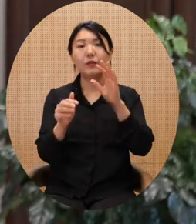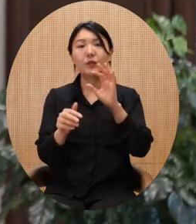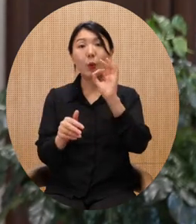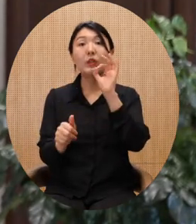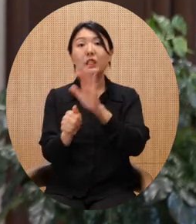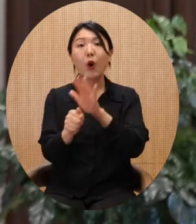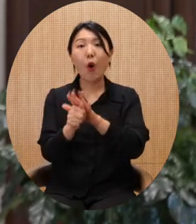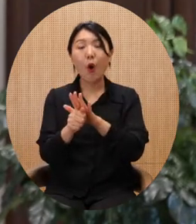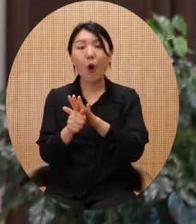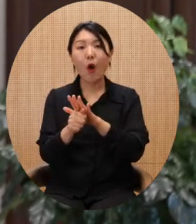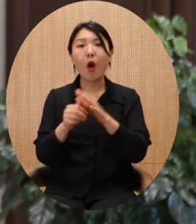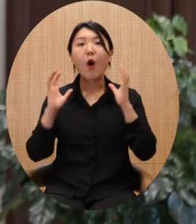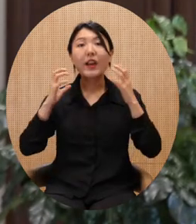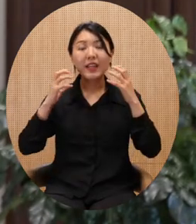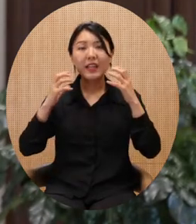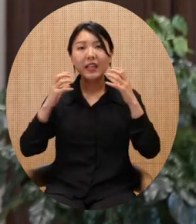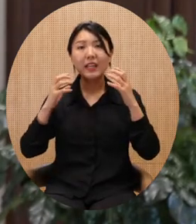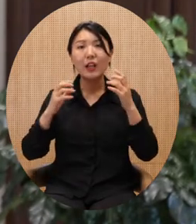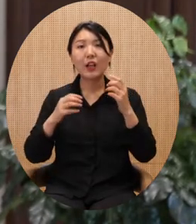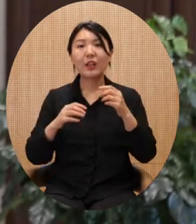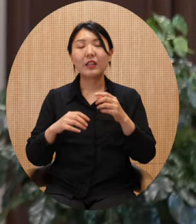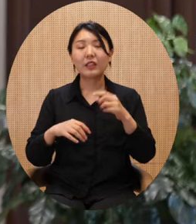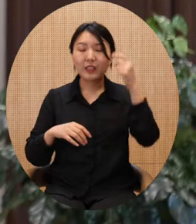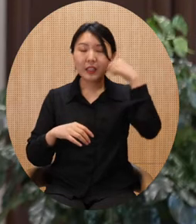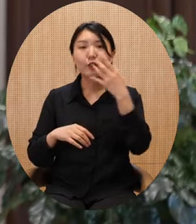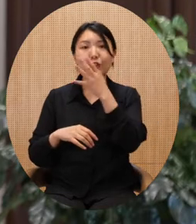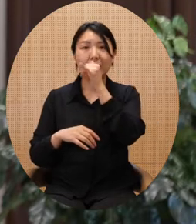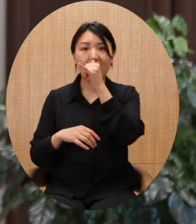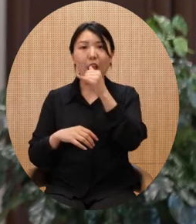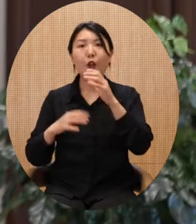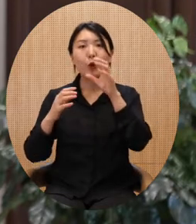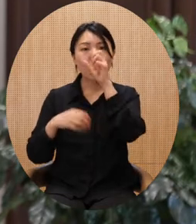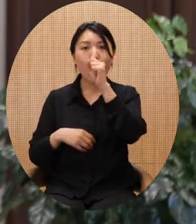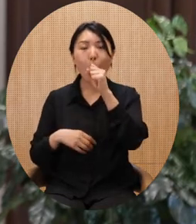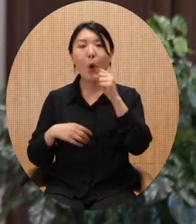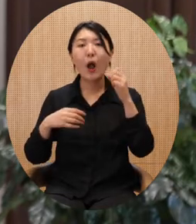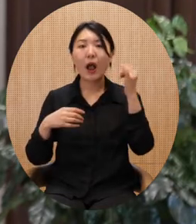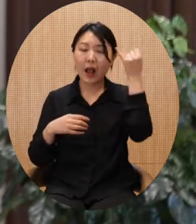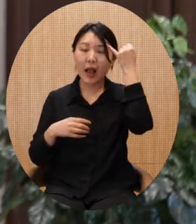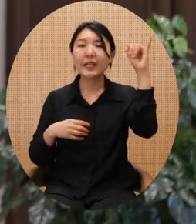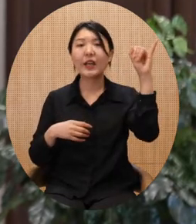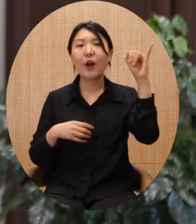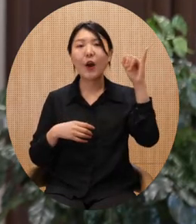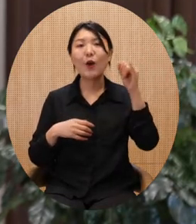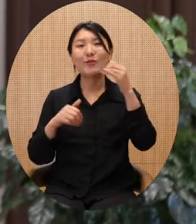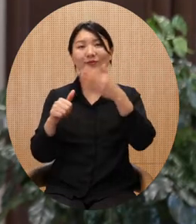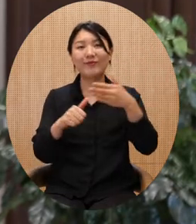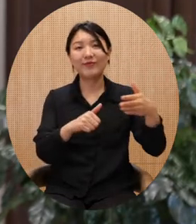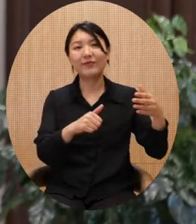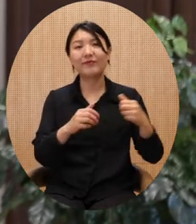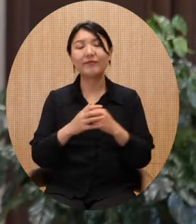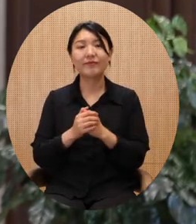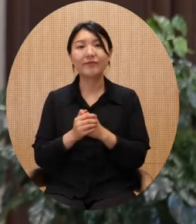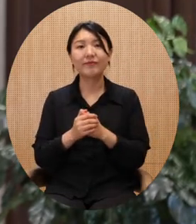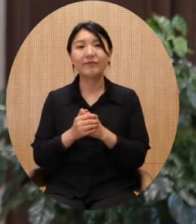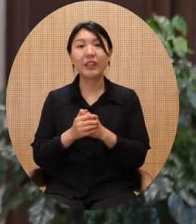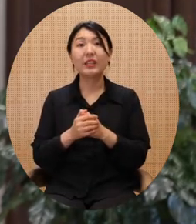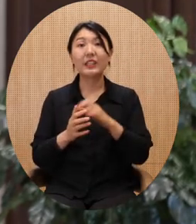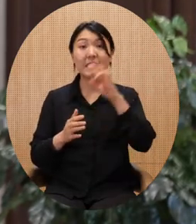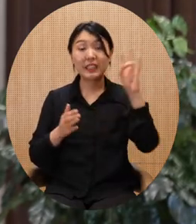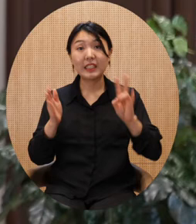외에 우리 어린이들이 피부로 느낄 수 있는 좋은 아이디어를 부탁을 드리겠습니다.